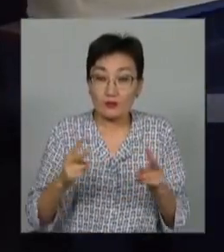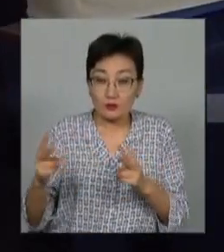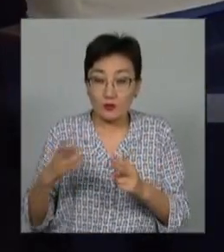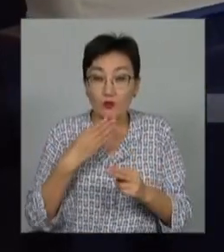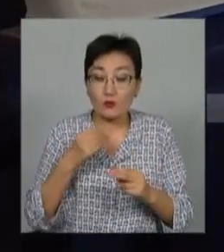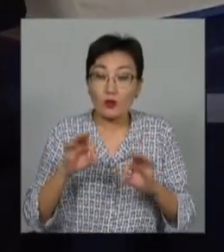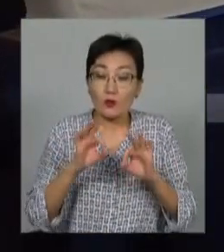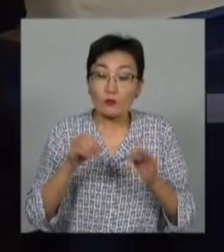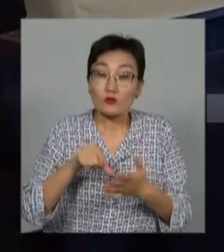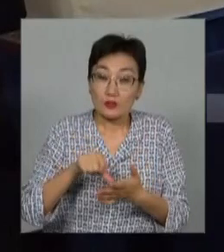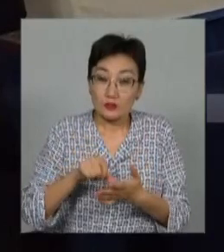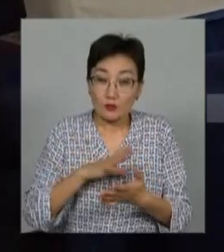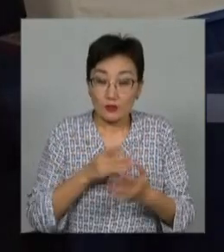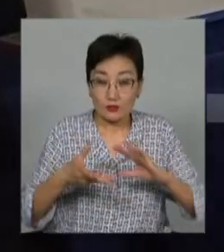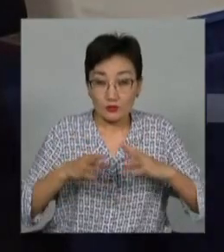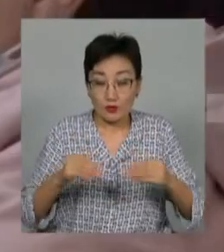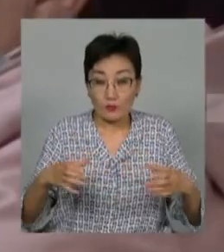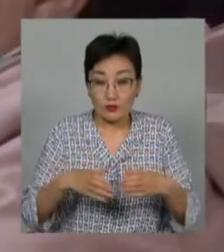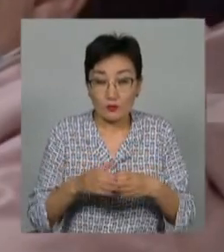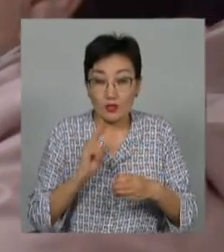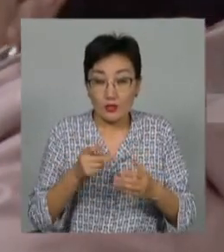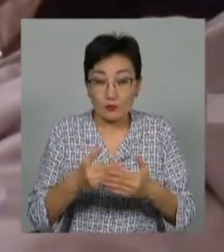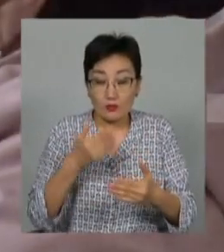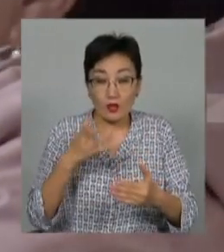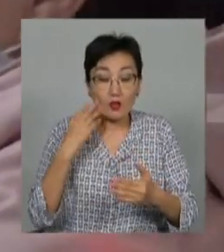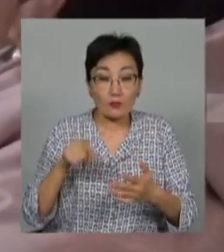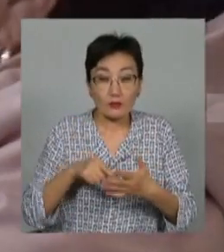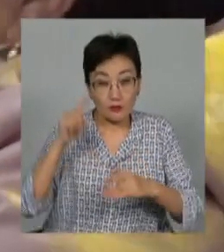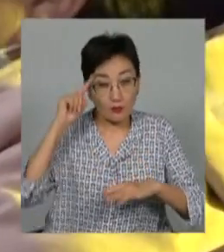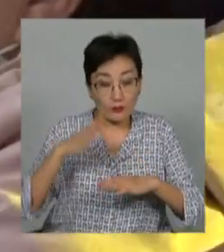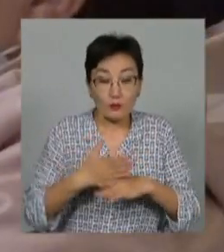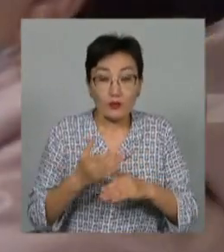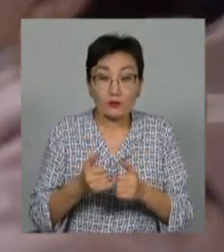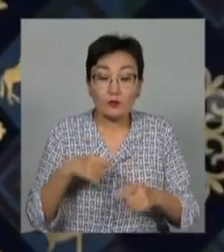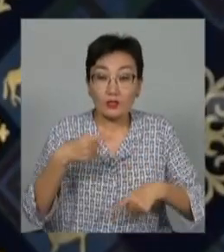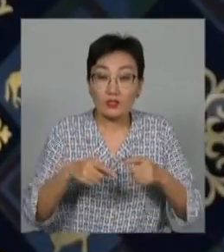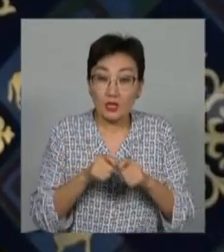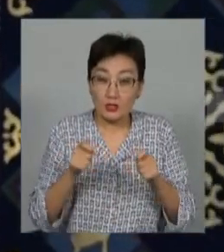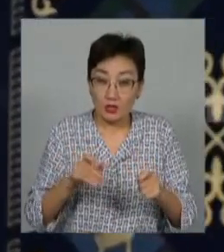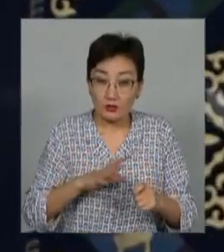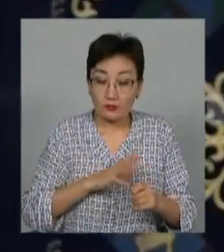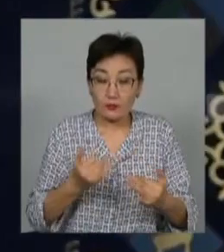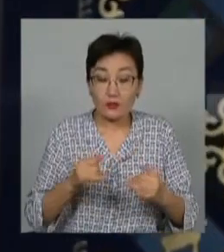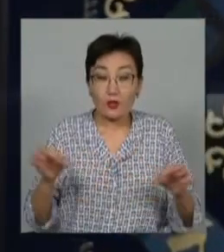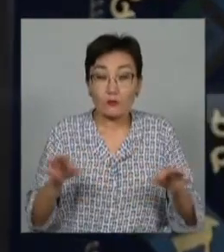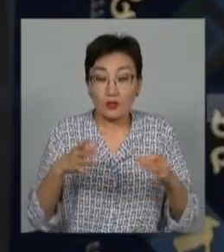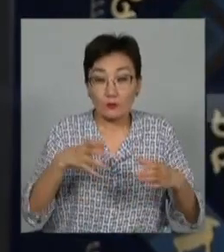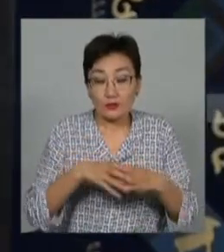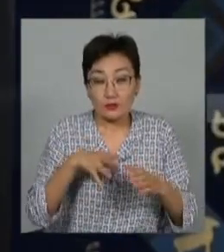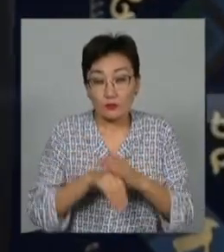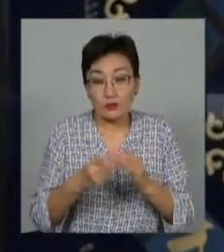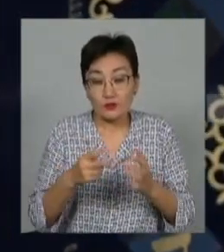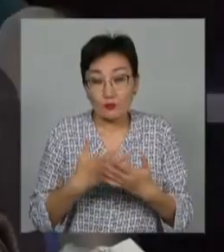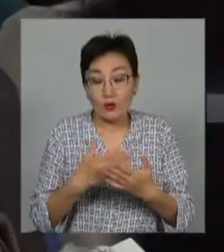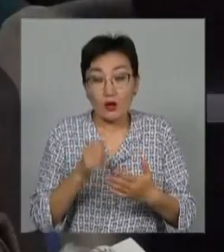өз өнерлерін көрсетті. Жалпы қор осыдан 2 жыл бұрын Алматы қаласы әкімдігінің қолдауымен құрылған еді. Қазір ансамбль құрамында 20-ға